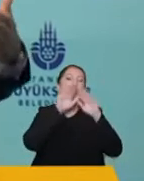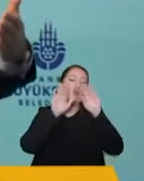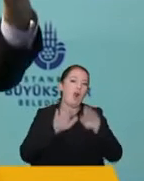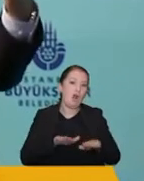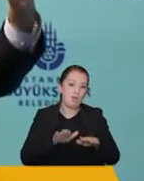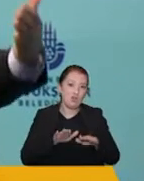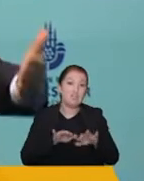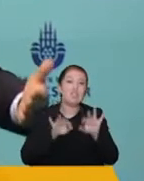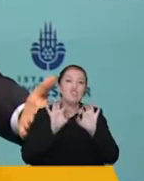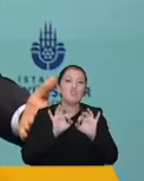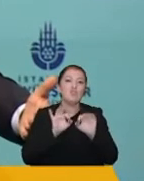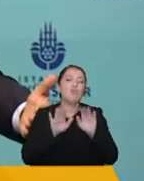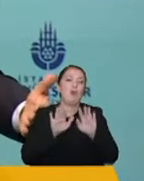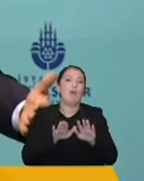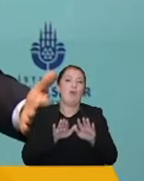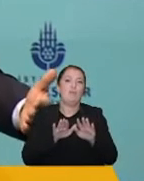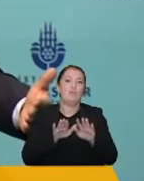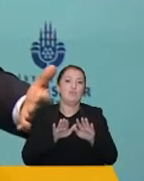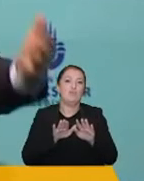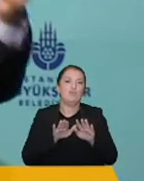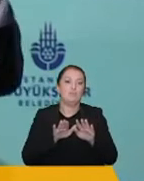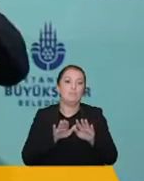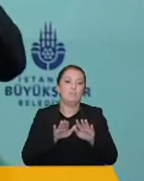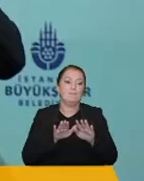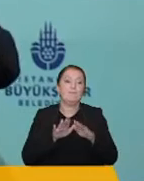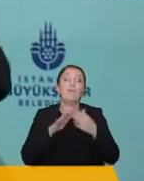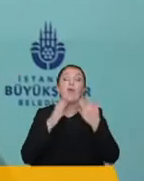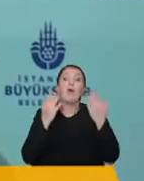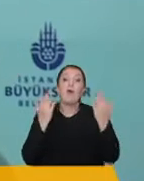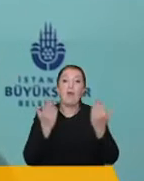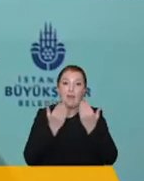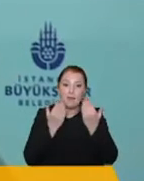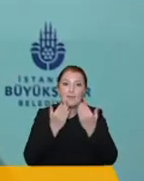Şu anda kalmış durumda zaten. Yani